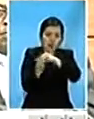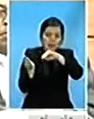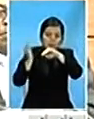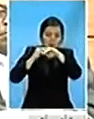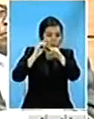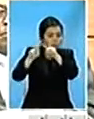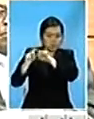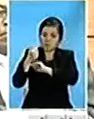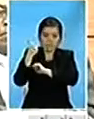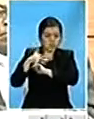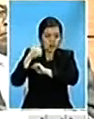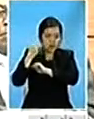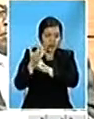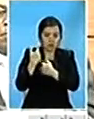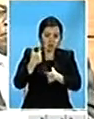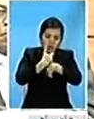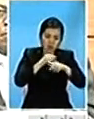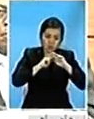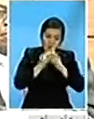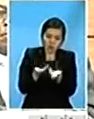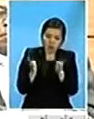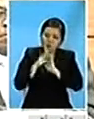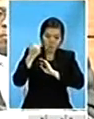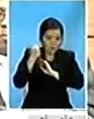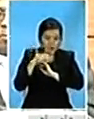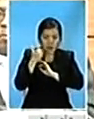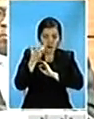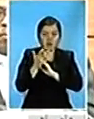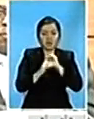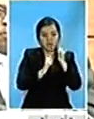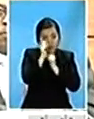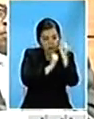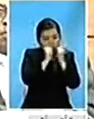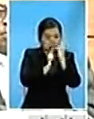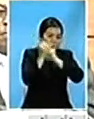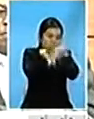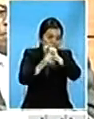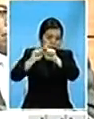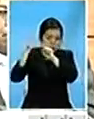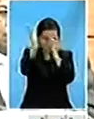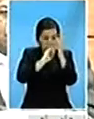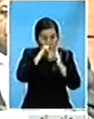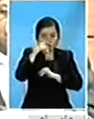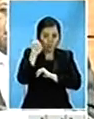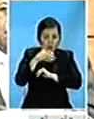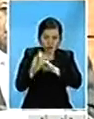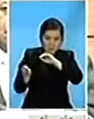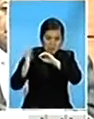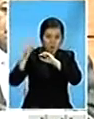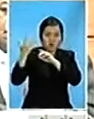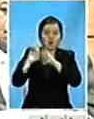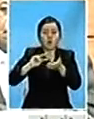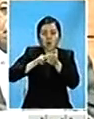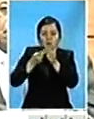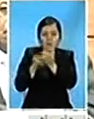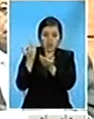จะรับผิดชอบต่อตัวเองและครอบครัวได้ไม่ได้เพิ่มขีดความสามารถในการแข่งขัน ให้กับประเทศและที่สำคัญก็คือไม่มีความคุ้มค่